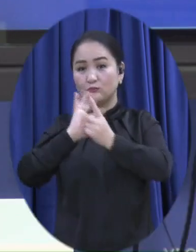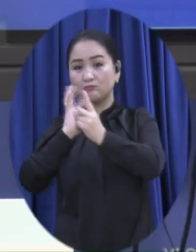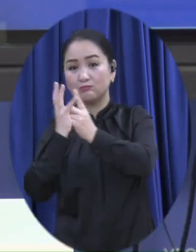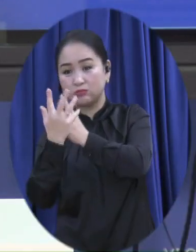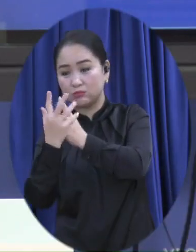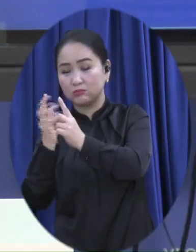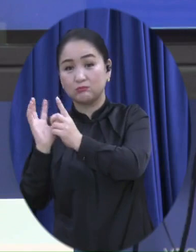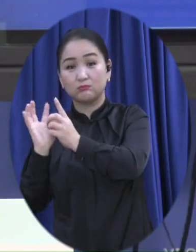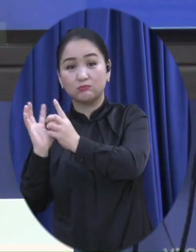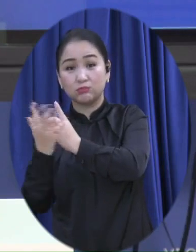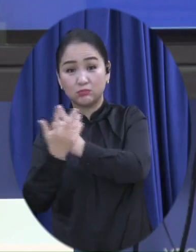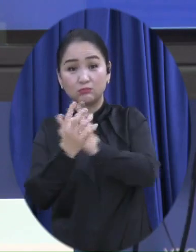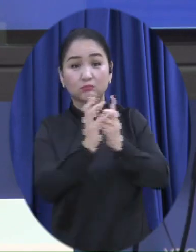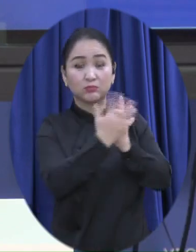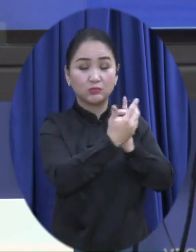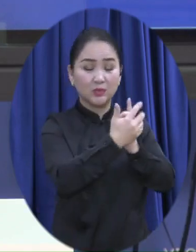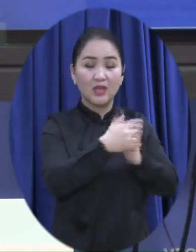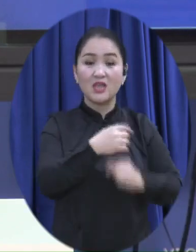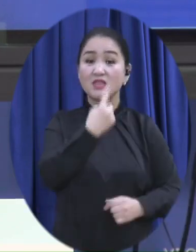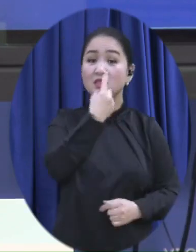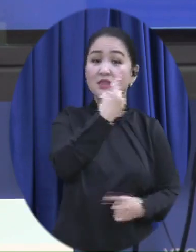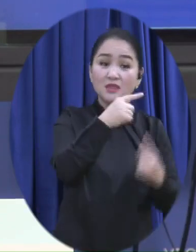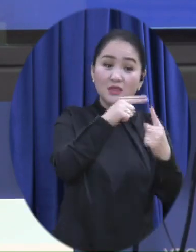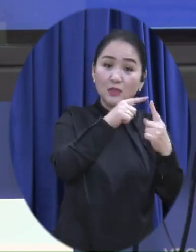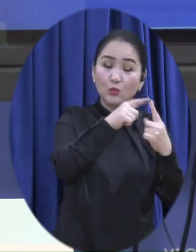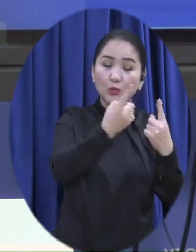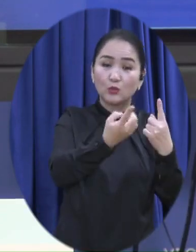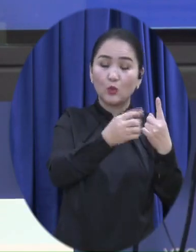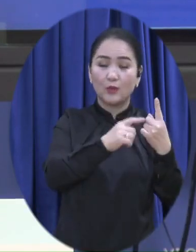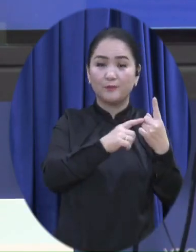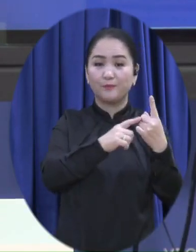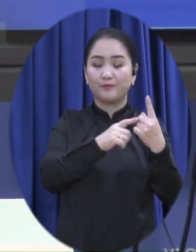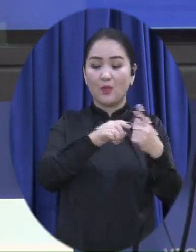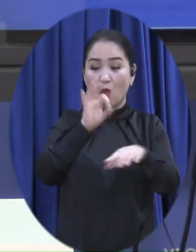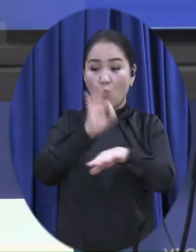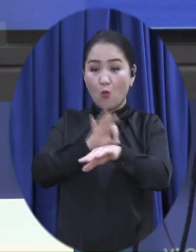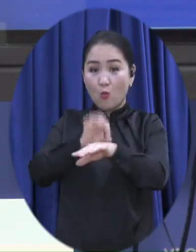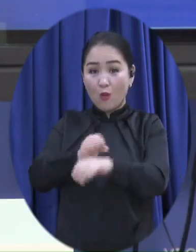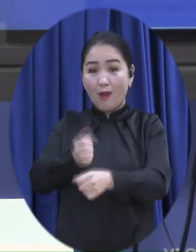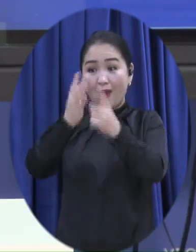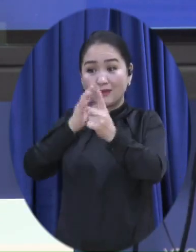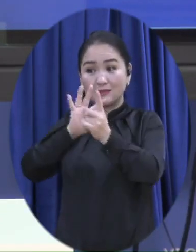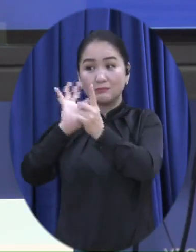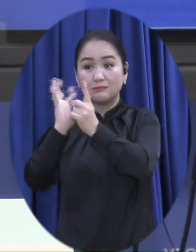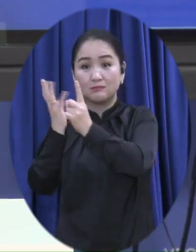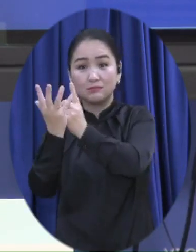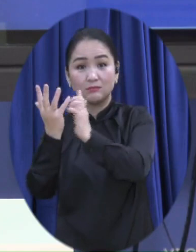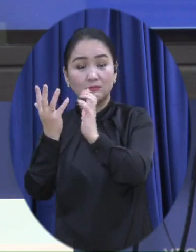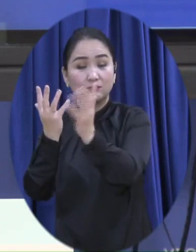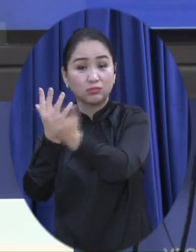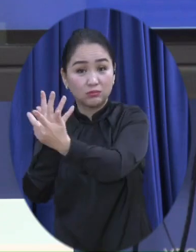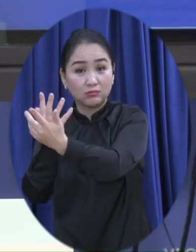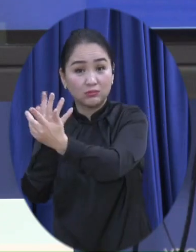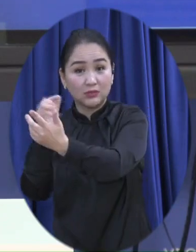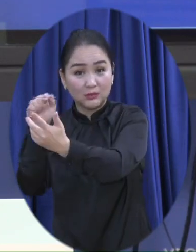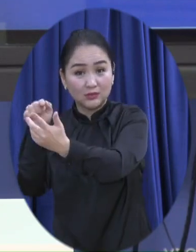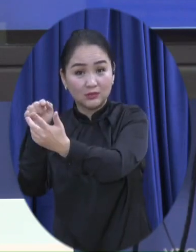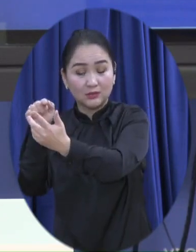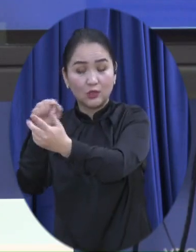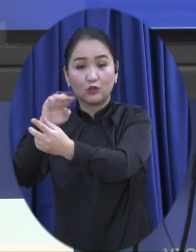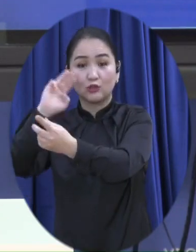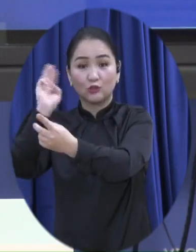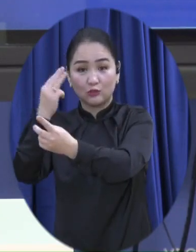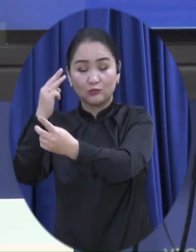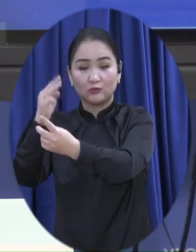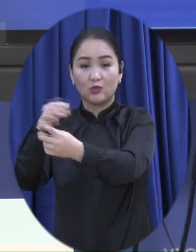дээр нэгдүгээрт нь бол эхний батлагдсан тохиолдлын одоо кластерлж гарч байгаа тохиолдлыг тодорхой хэлж өгсөн.